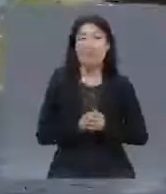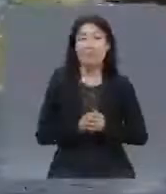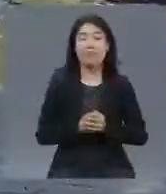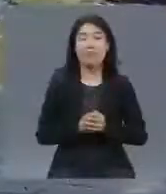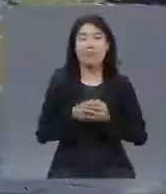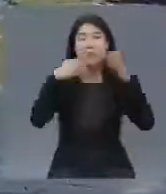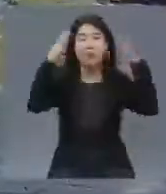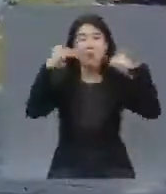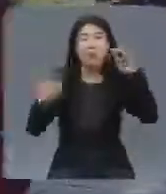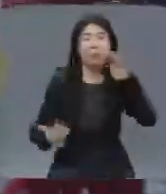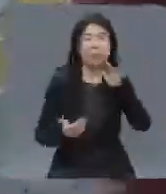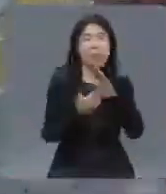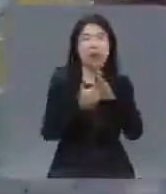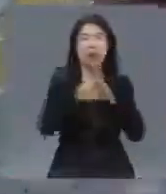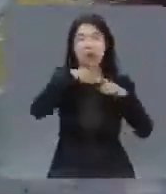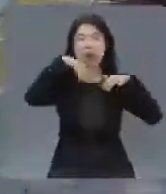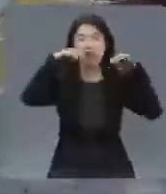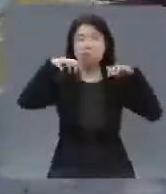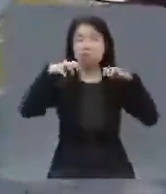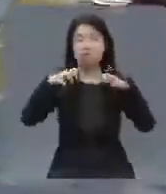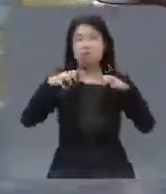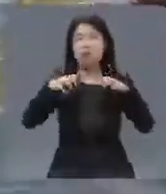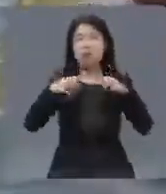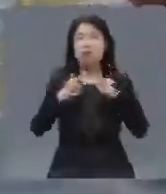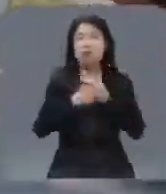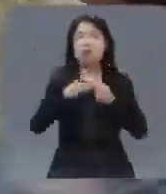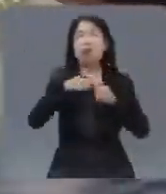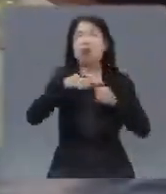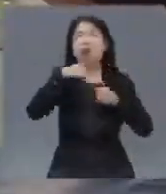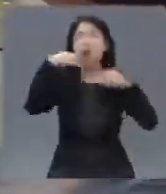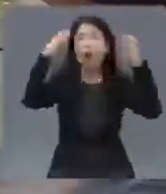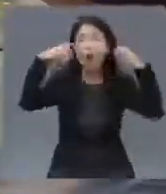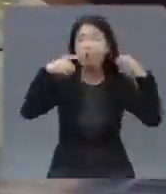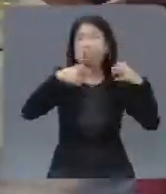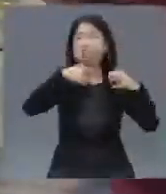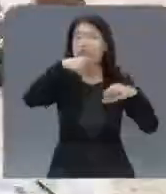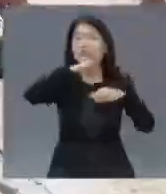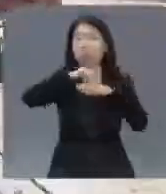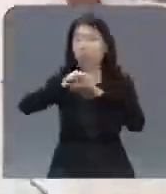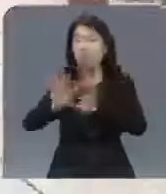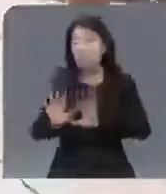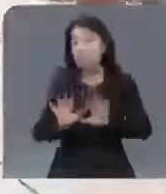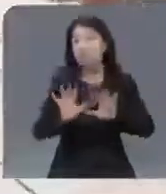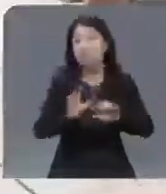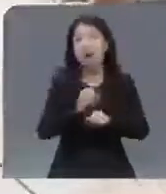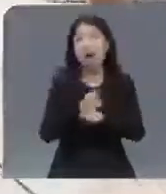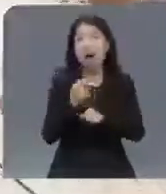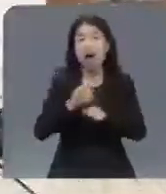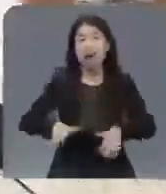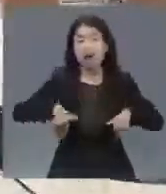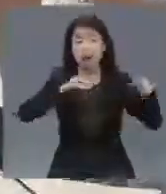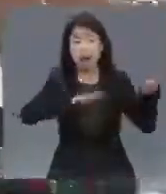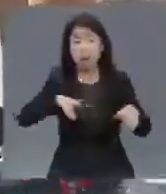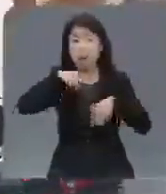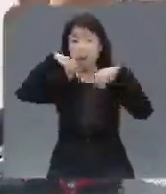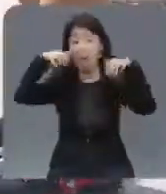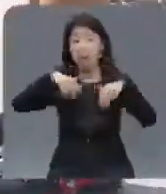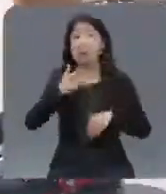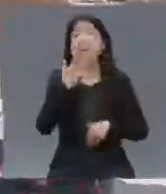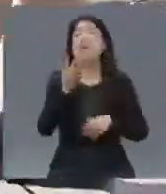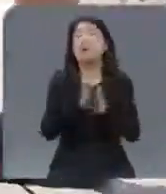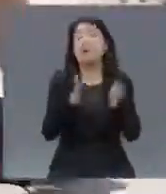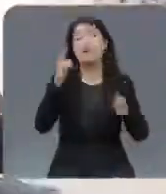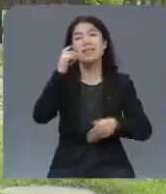이같은 폭염은 장마전선이 북상하면서 덥고 습한 공기를 밀어 올린 받고 있는데 나 미안 지역의 장막 뛰는 화요일부터